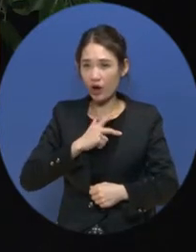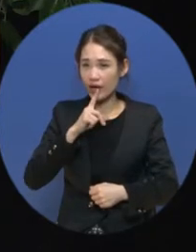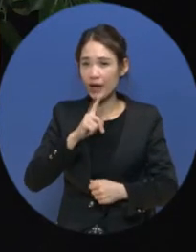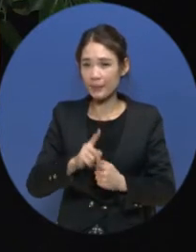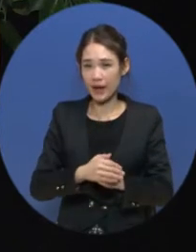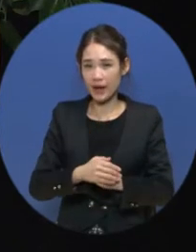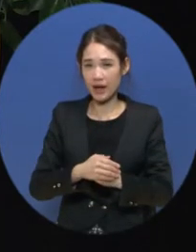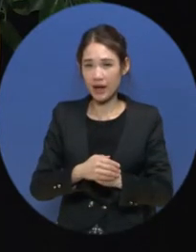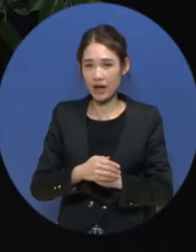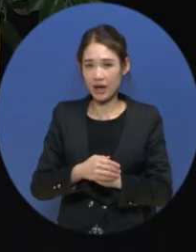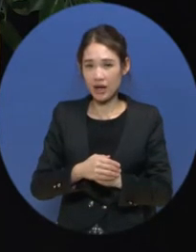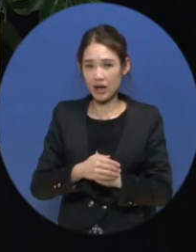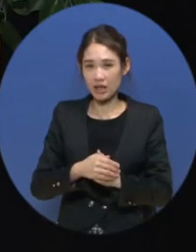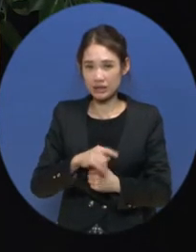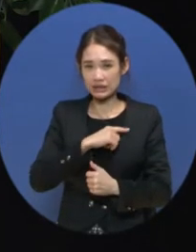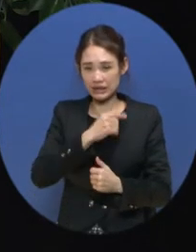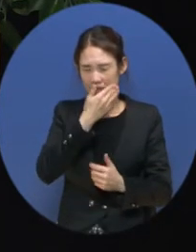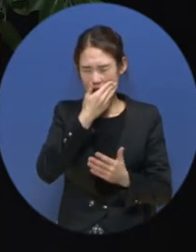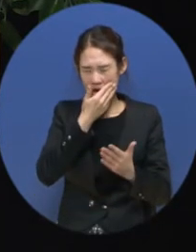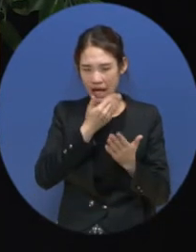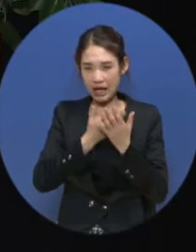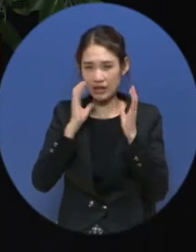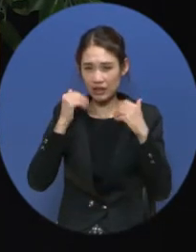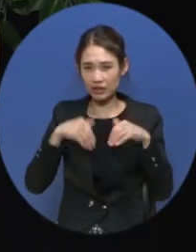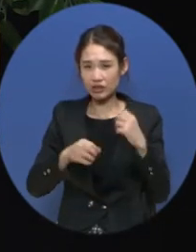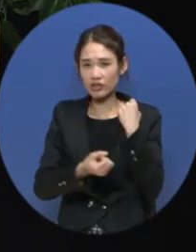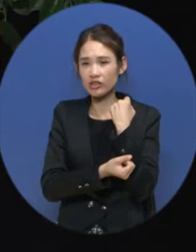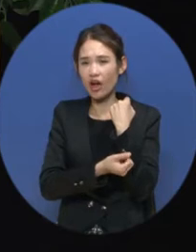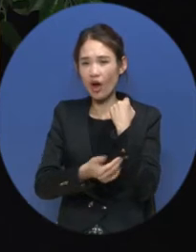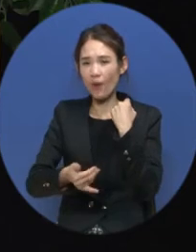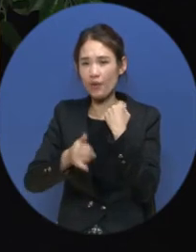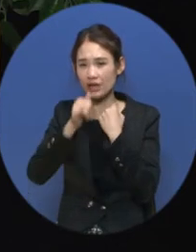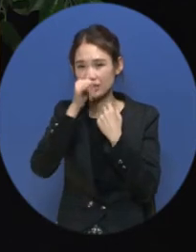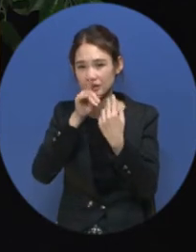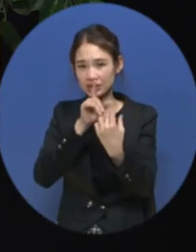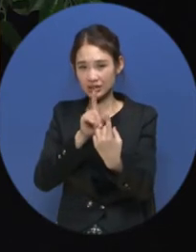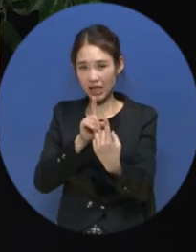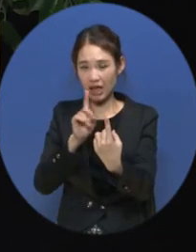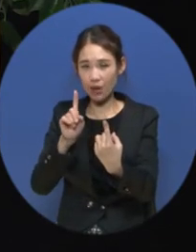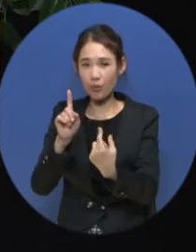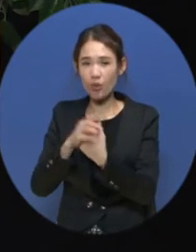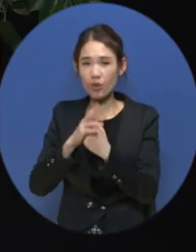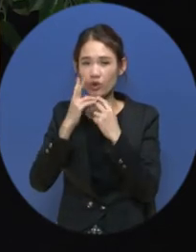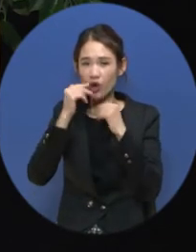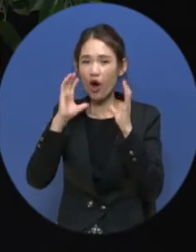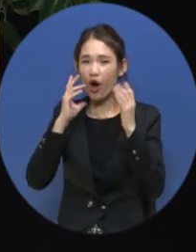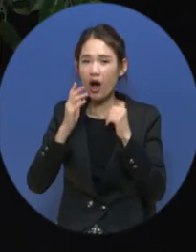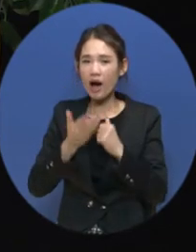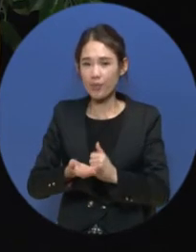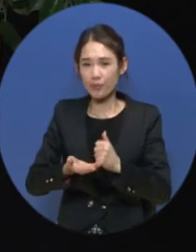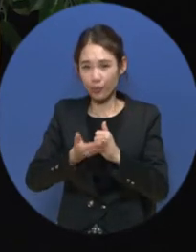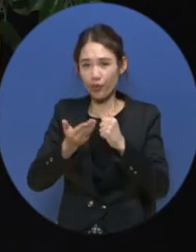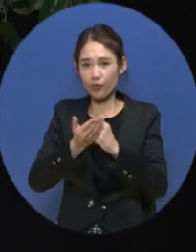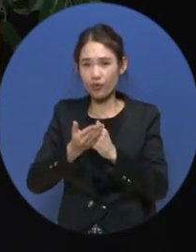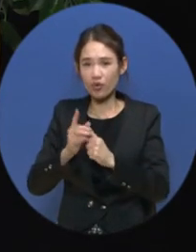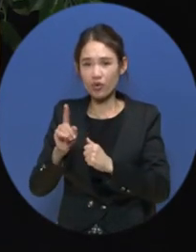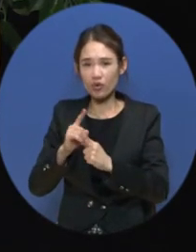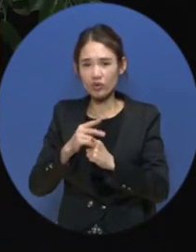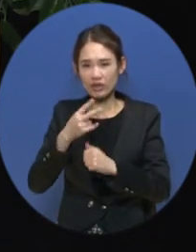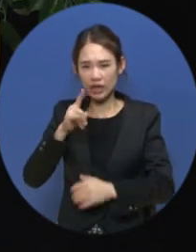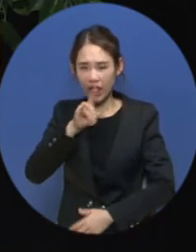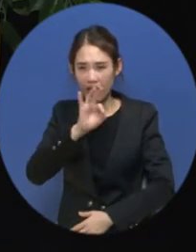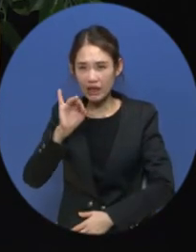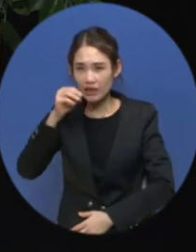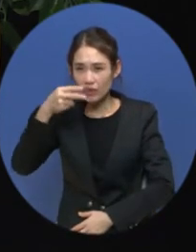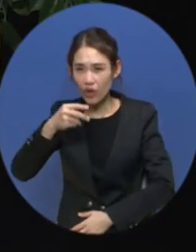보육이에요. 근데 가장 출산율에 영향을 미치는 대상이 영아 보육이라고 제가 어디서 이렇게 데이터를 본